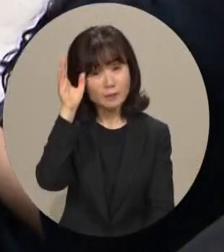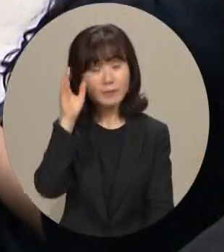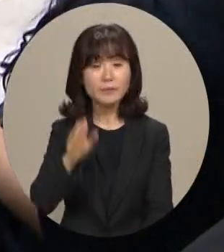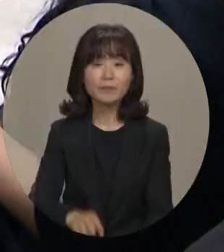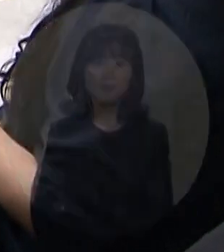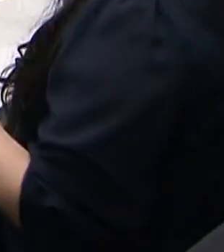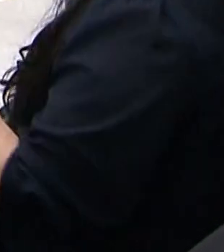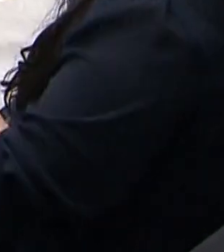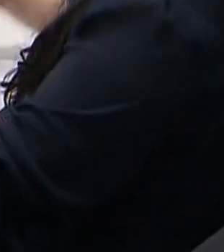송성환입니다